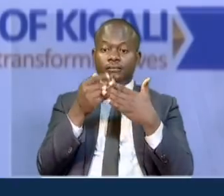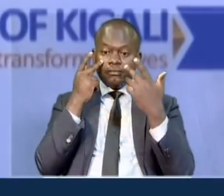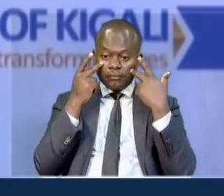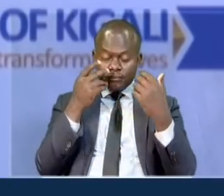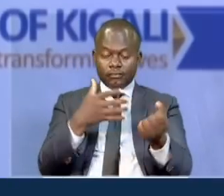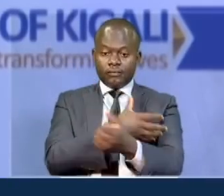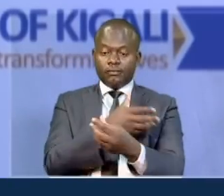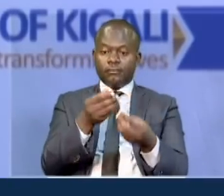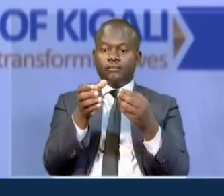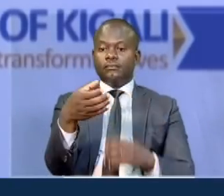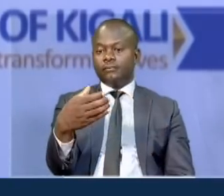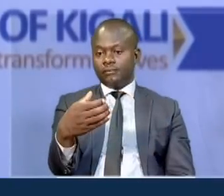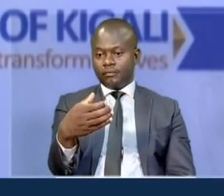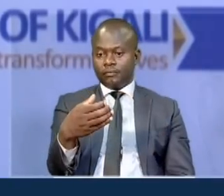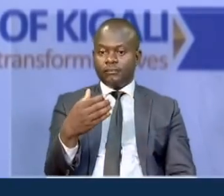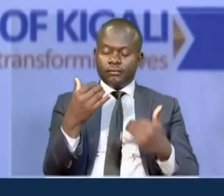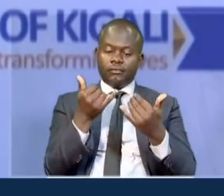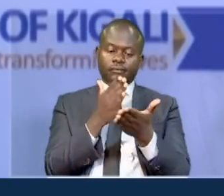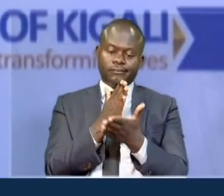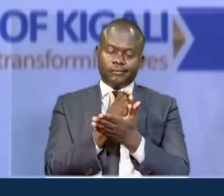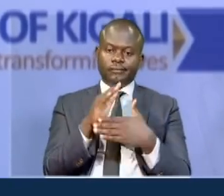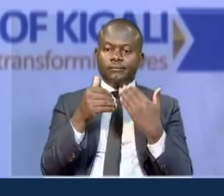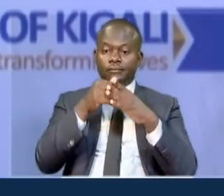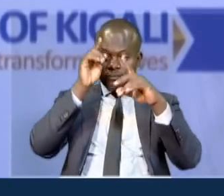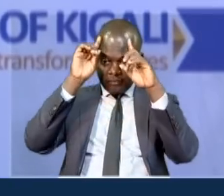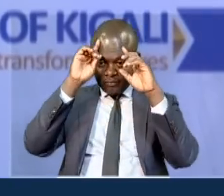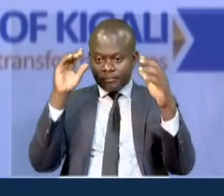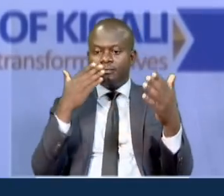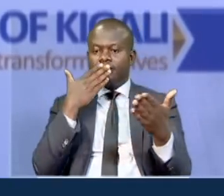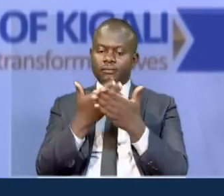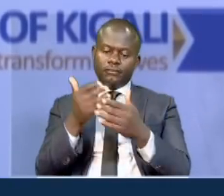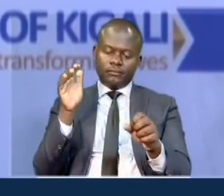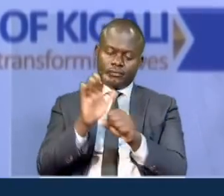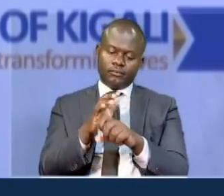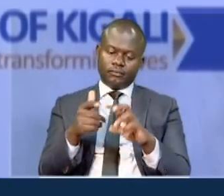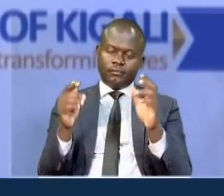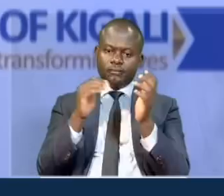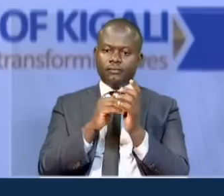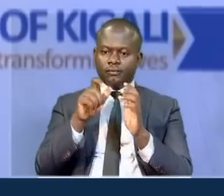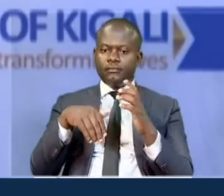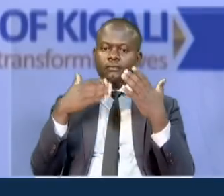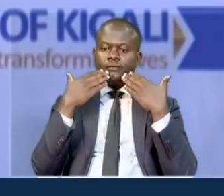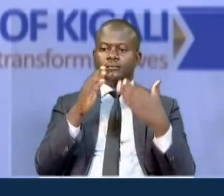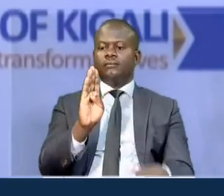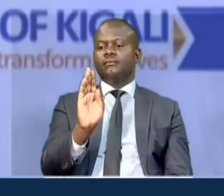zahabwaga amasosiyete. Mu by'ukuri ni innovation nziza cyane. Nanone tugomba gushimira